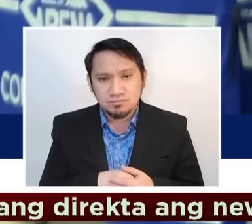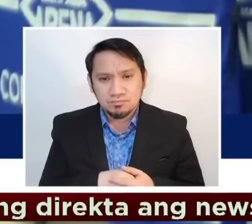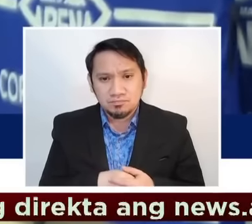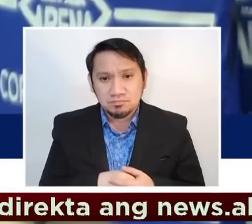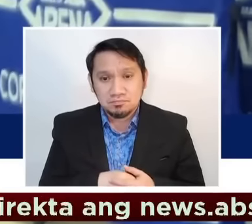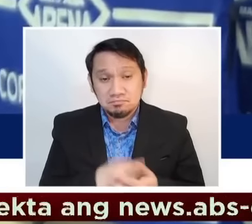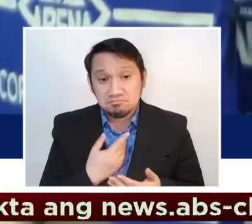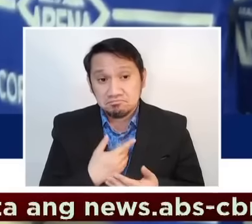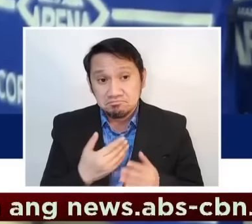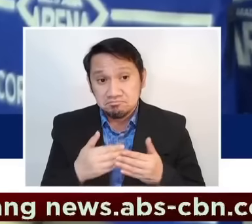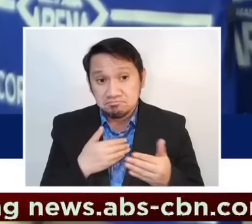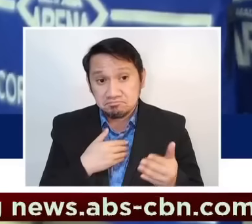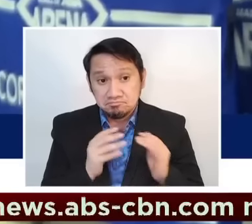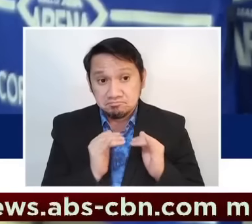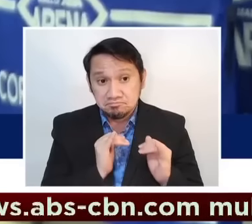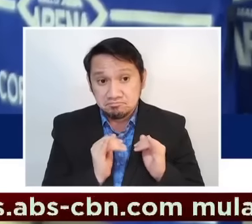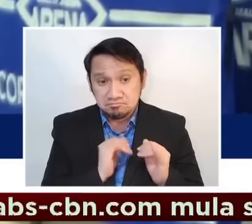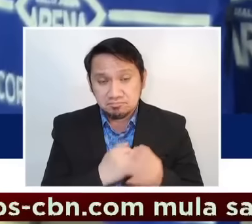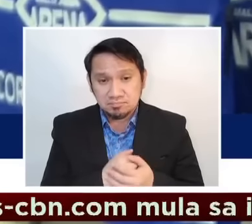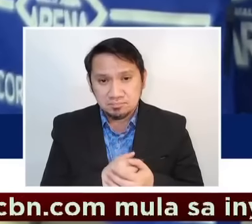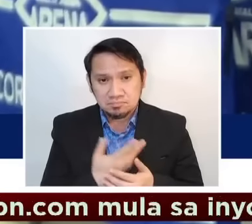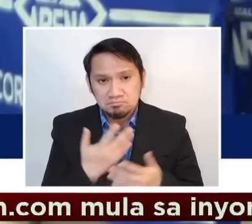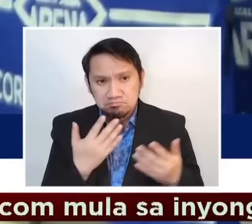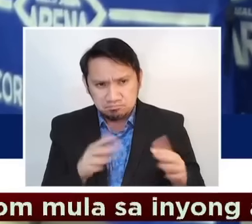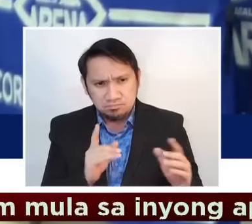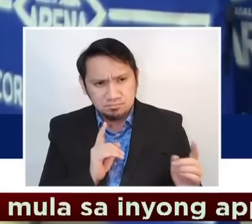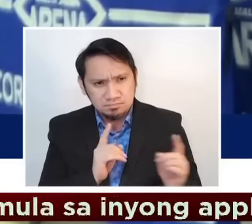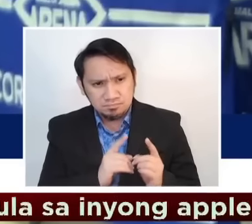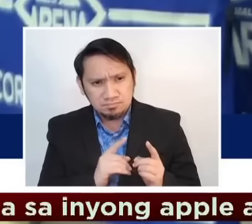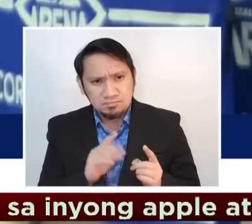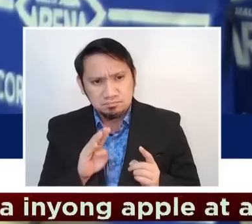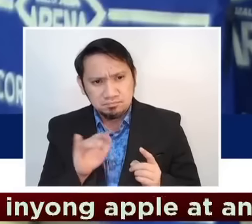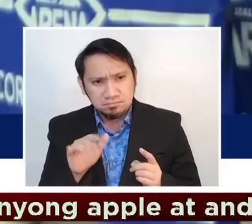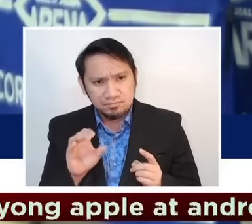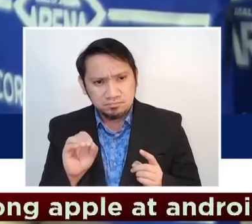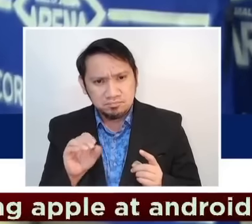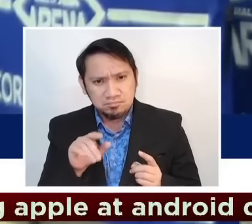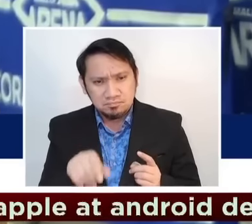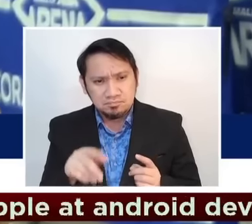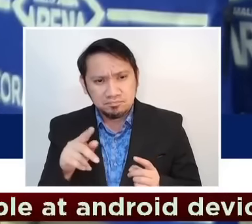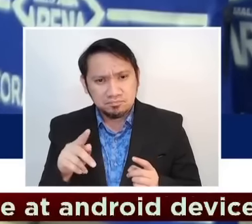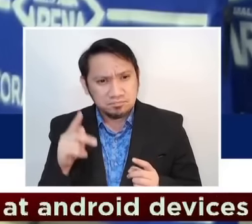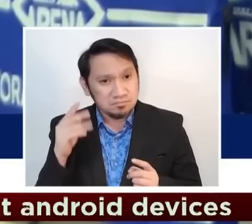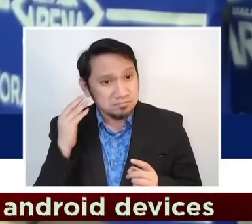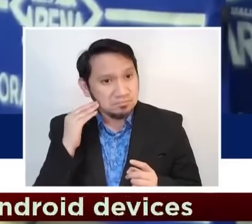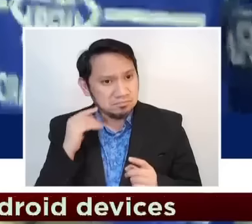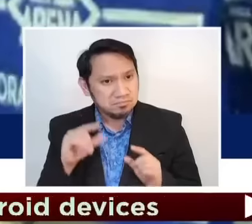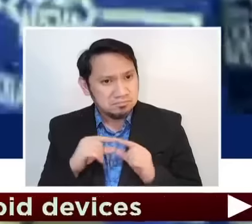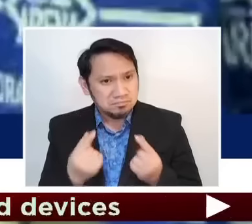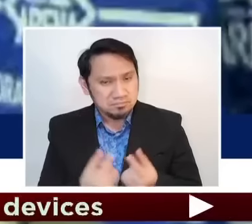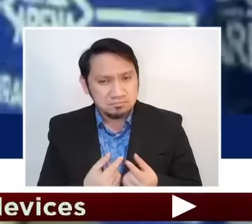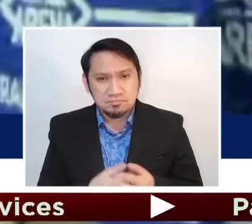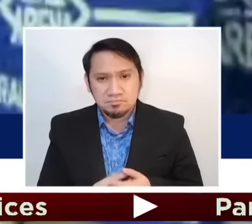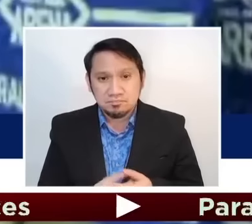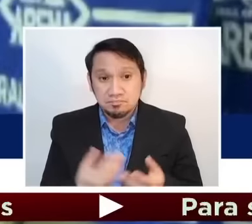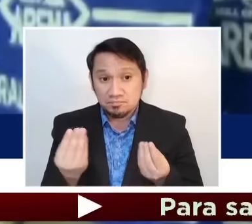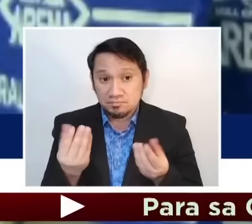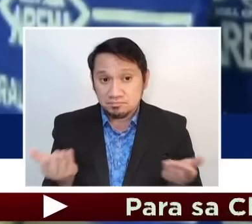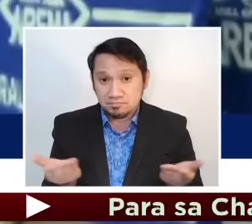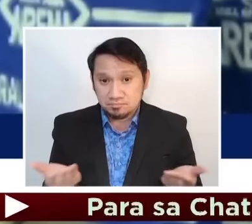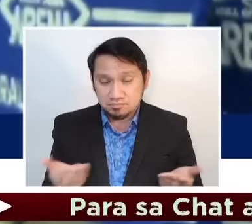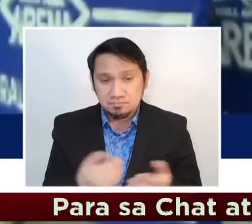ating interview with Red Velvet, na-meet na rin ng BGYO at Bini ang K-pop girl group. At yan ang latest mula dito